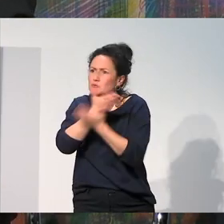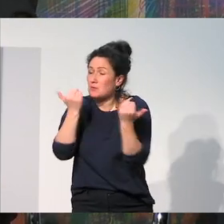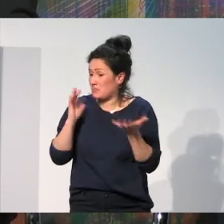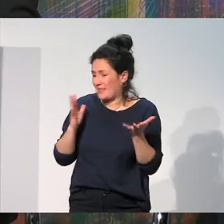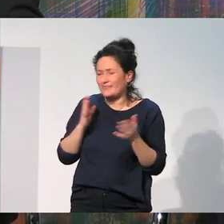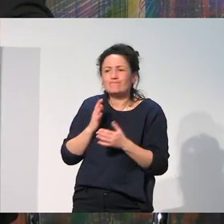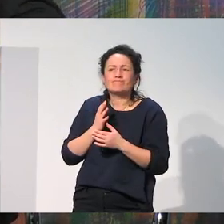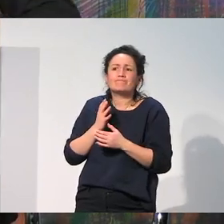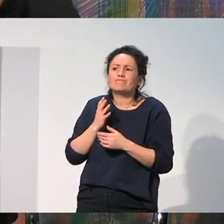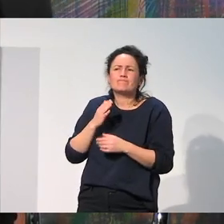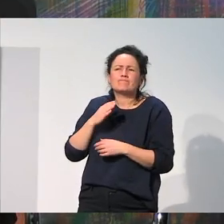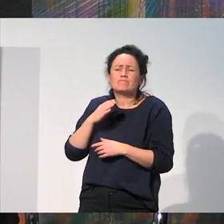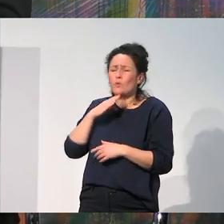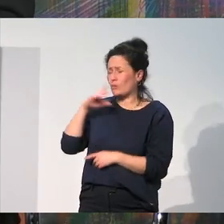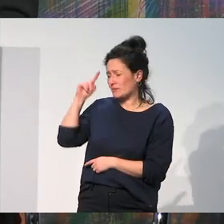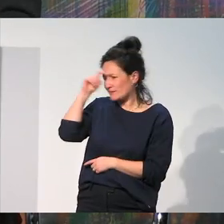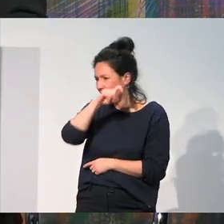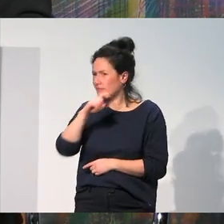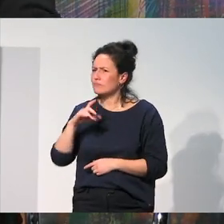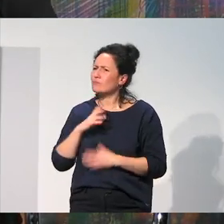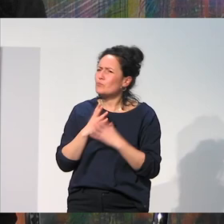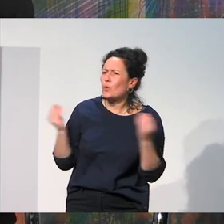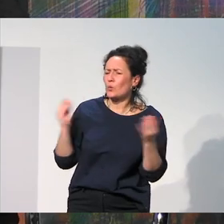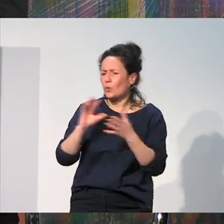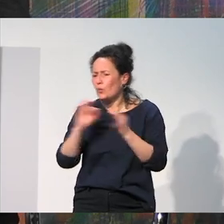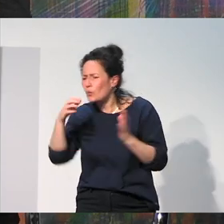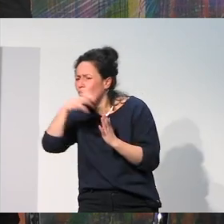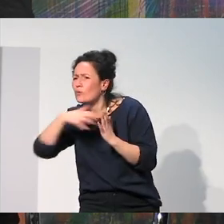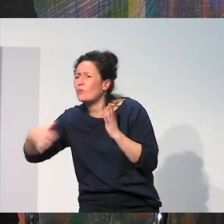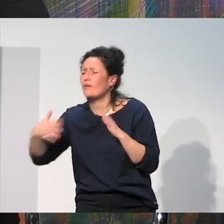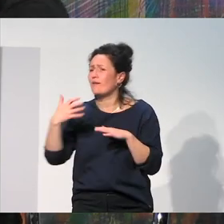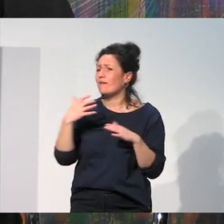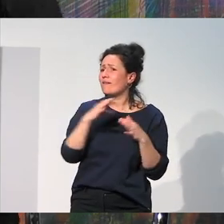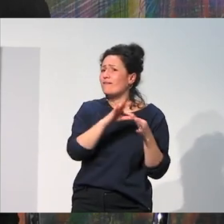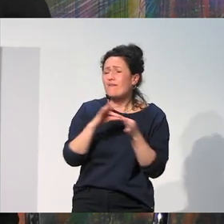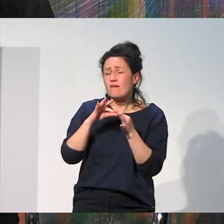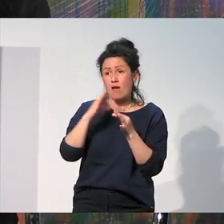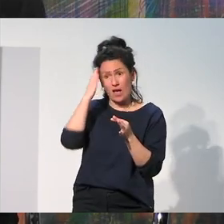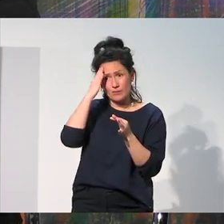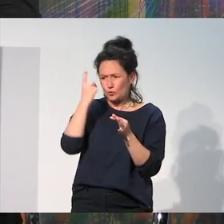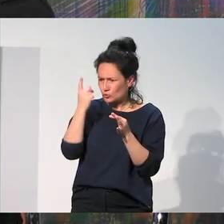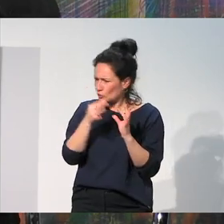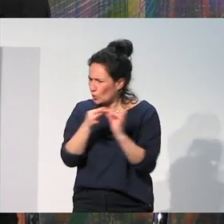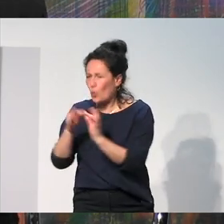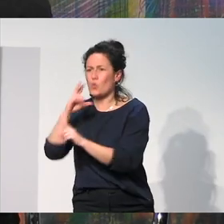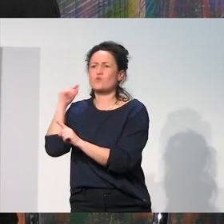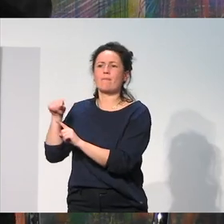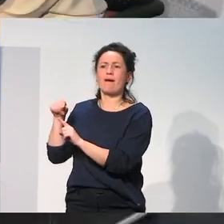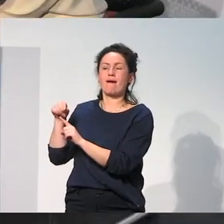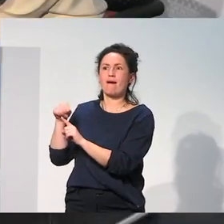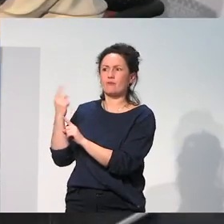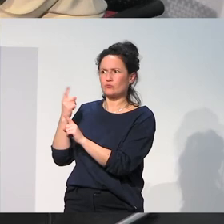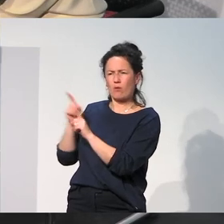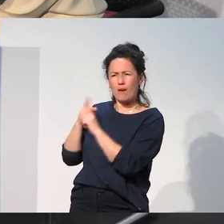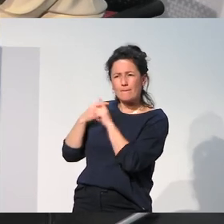compliqué. Dans beaucoup de récits sur les animaux, ça reste des récits sur les humains, en fait. Y compris, et peut-être surtout ceux qui prétendent